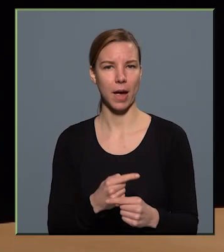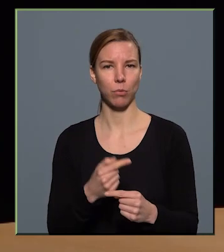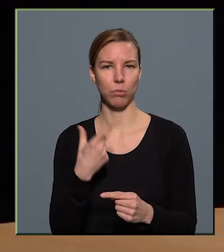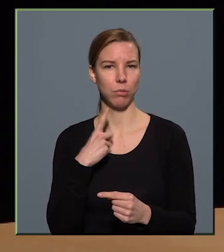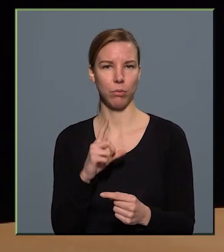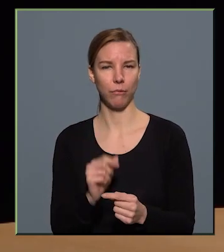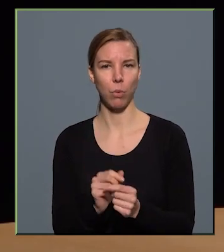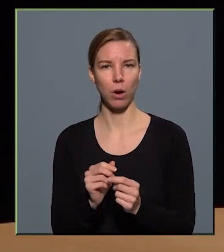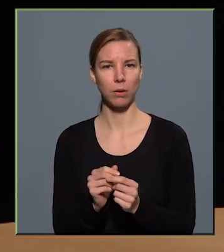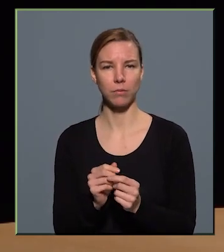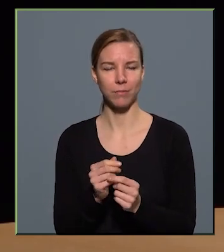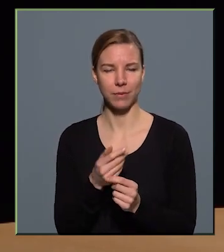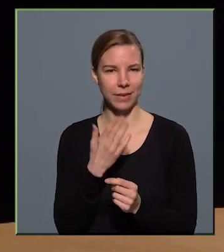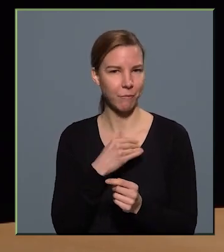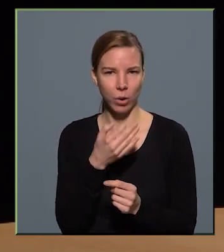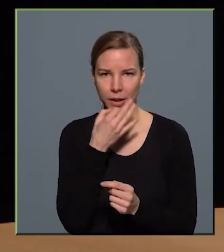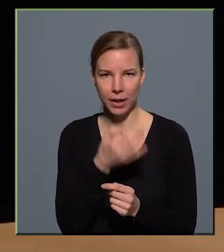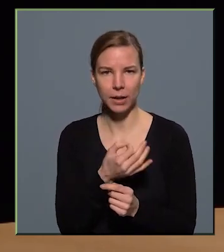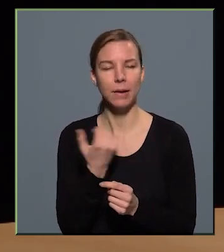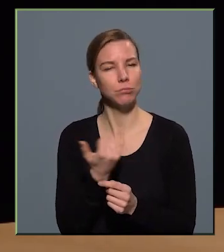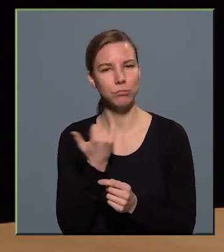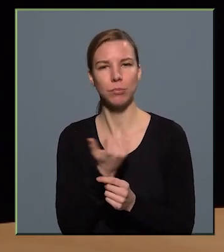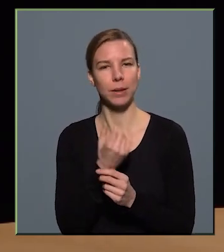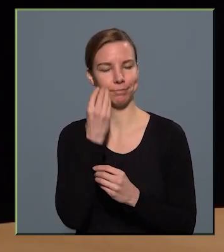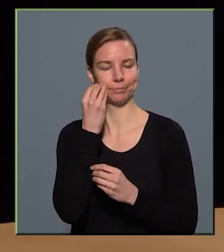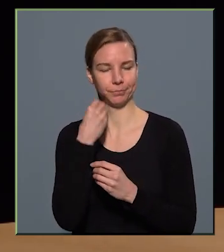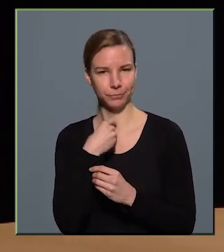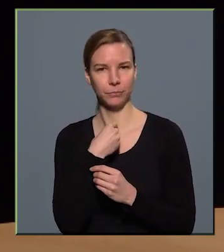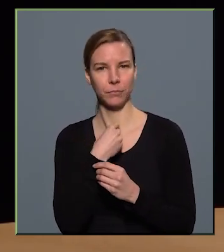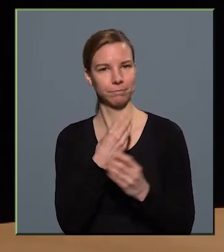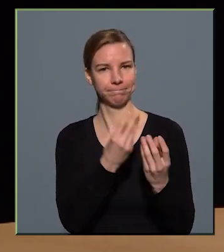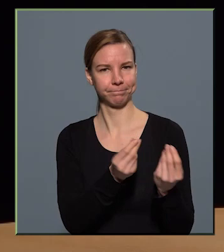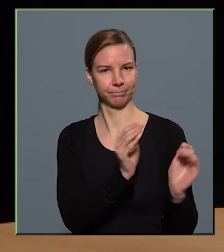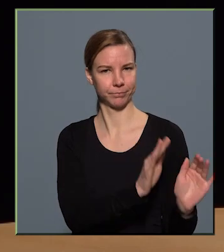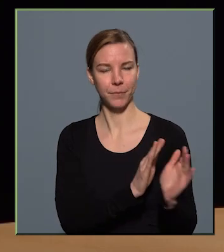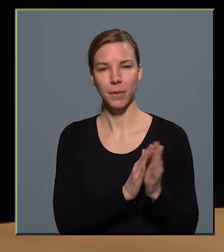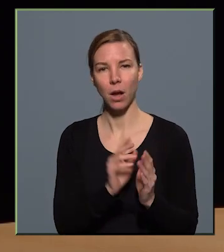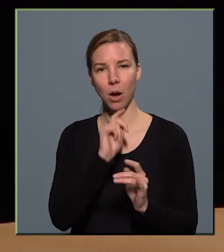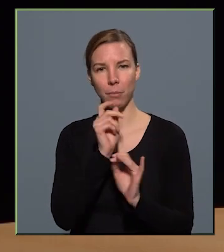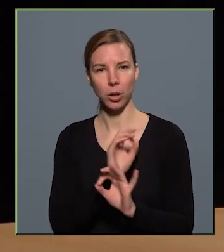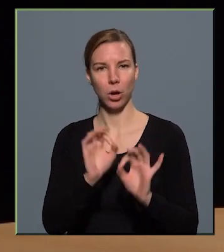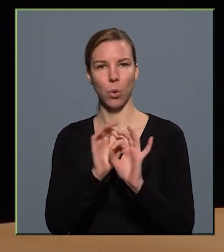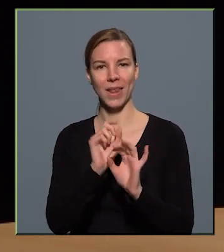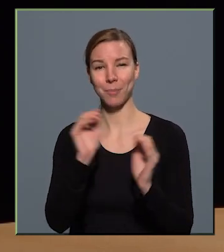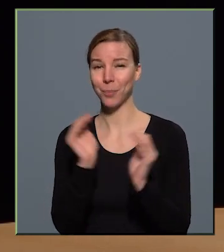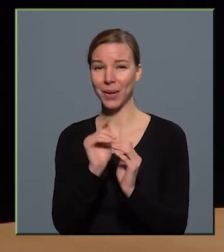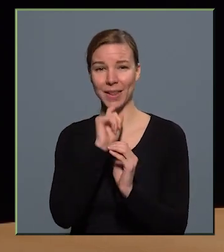soha nem volt ez kérdés. De ugyanígy az sem volt kérdés, hogy ahogy te is említetted, hogy Magyarország egy pici ország, Európa közepén, tehát van